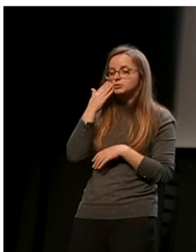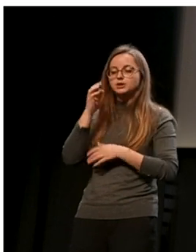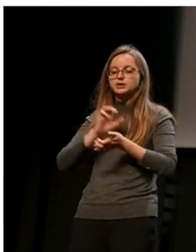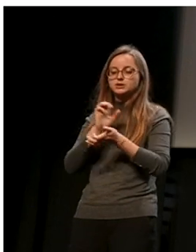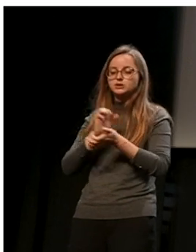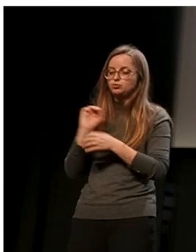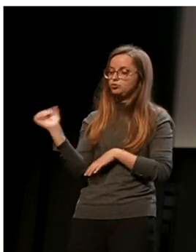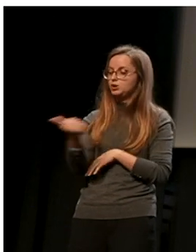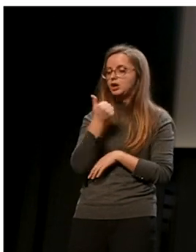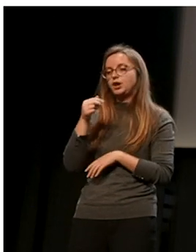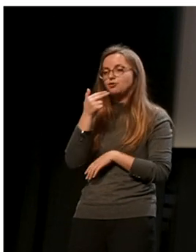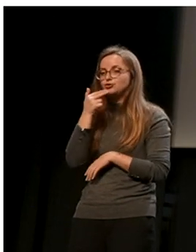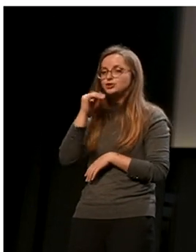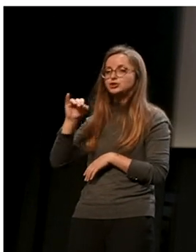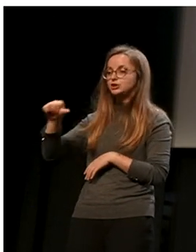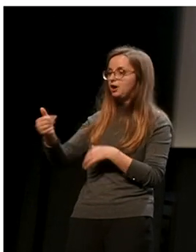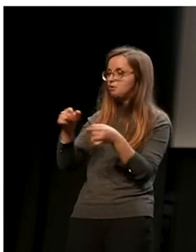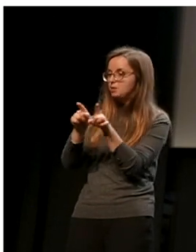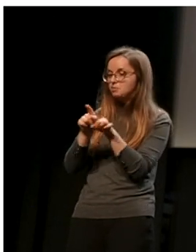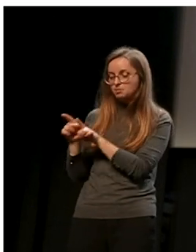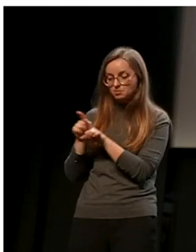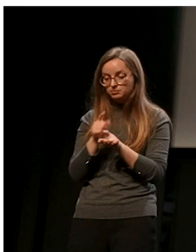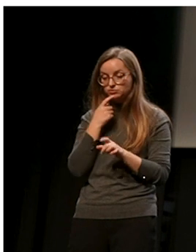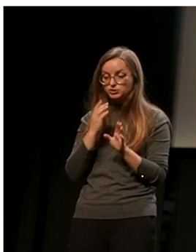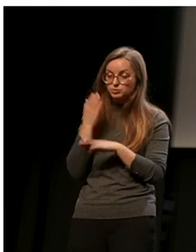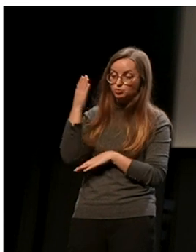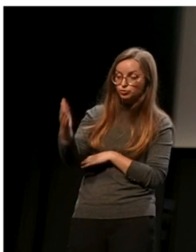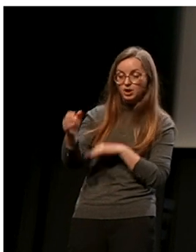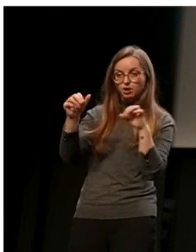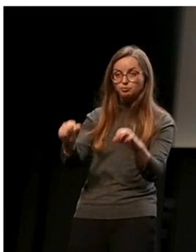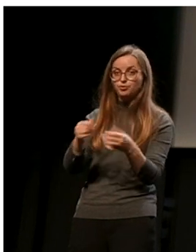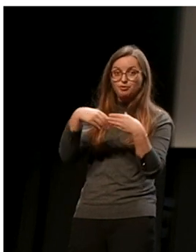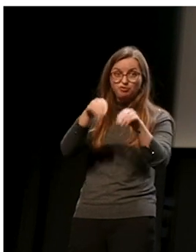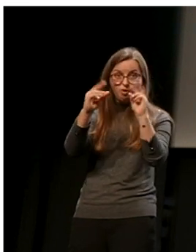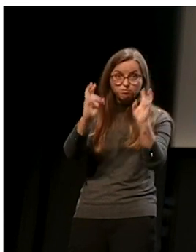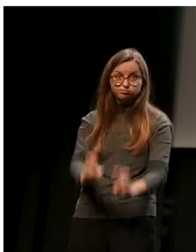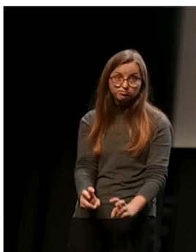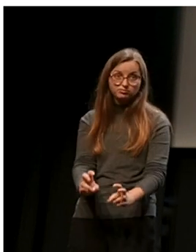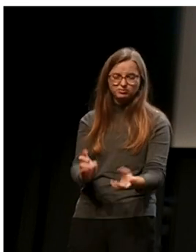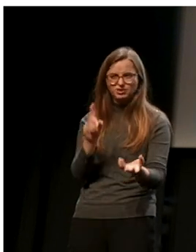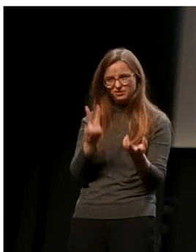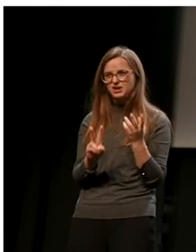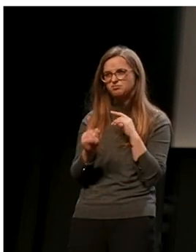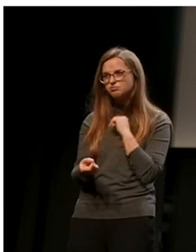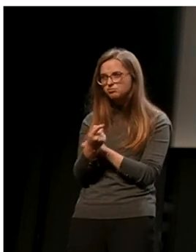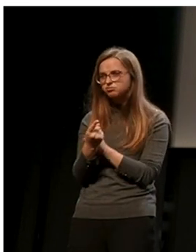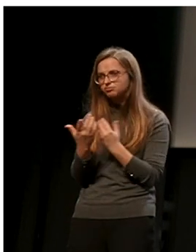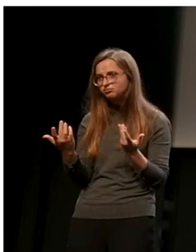terme et s'auto, enfin entre guillemets, ça s'auto-détruit le produit lui-même, quoi. Oui, c'est une vision à court terme. Oui.